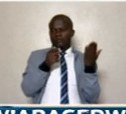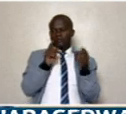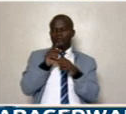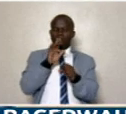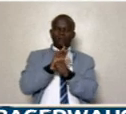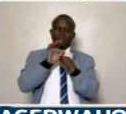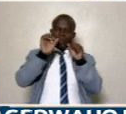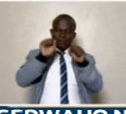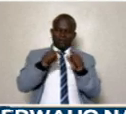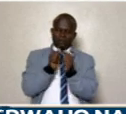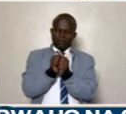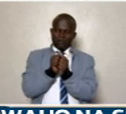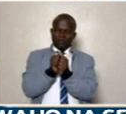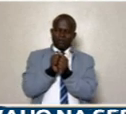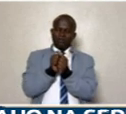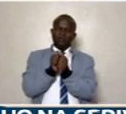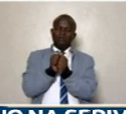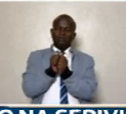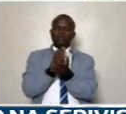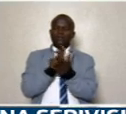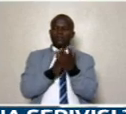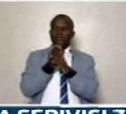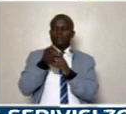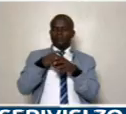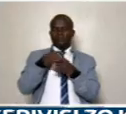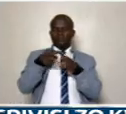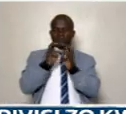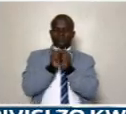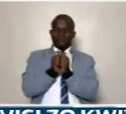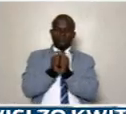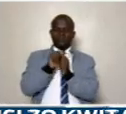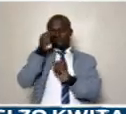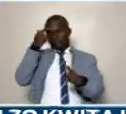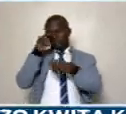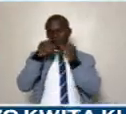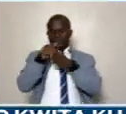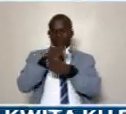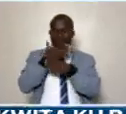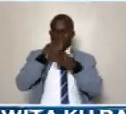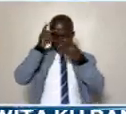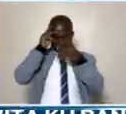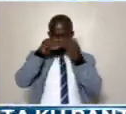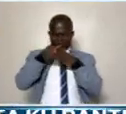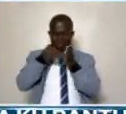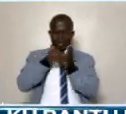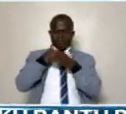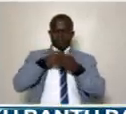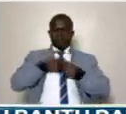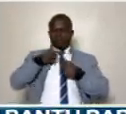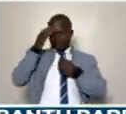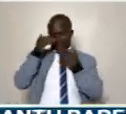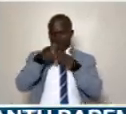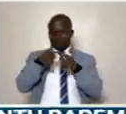abenshi bashoboka babagwa biciye muri ubu buryo. Indi ntego y'iki gikorwa kandi ni ugusangiza ubumenyi abaganga bo mu Rwanda, kuko